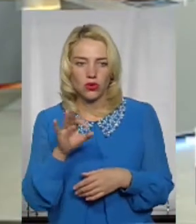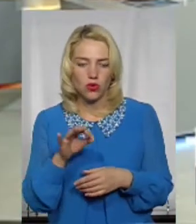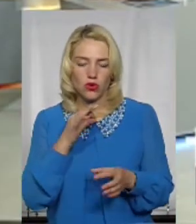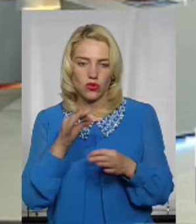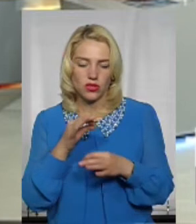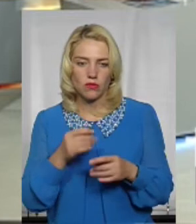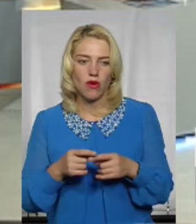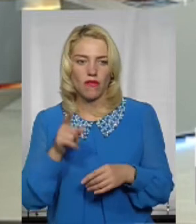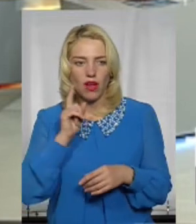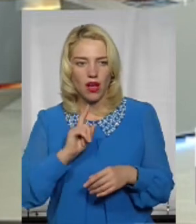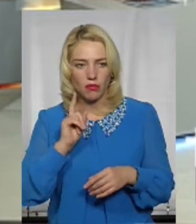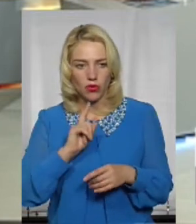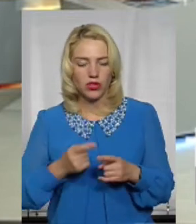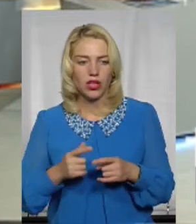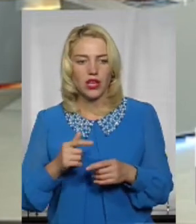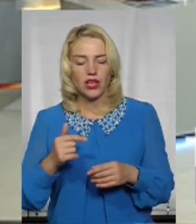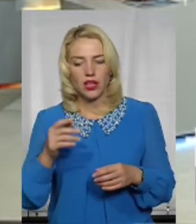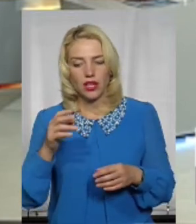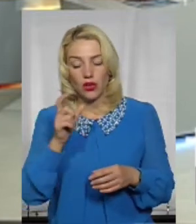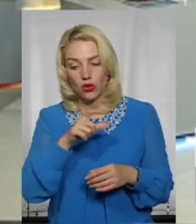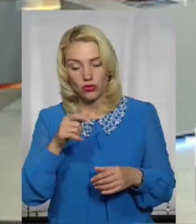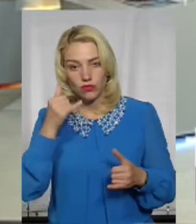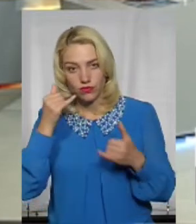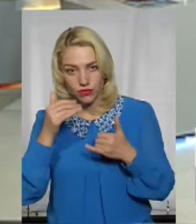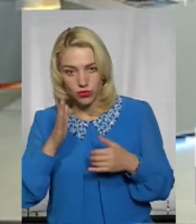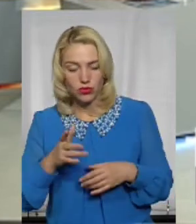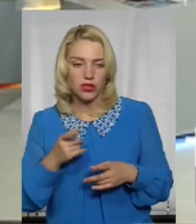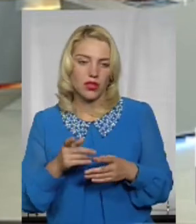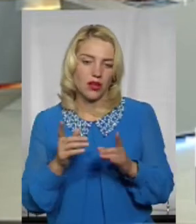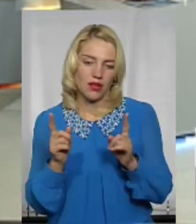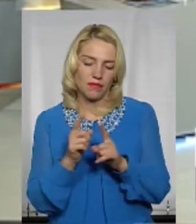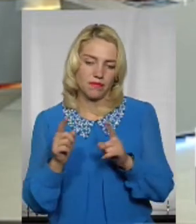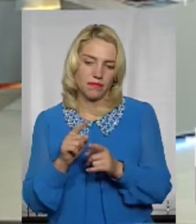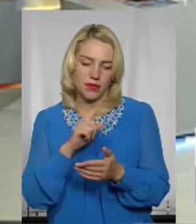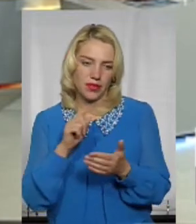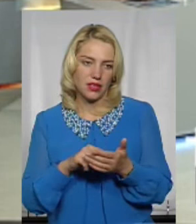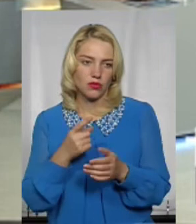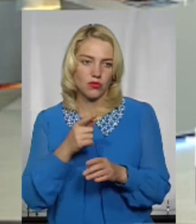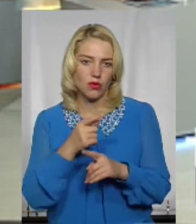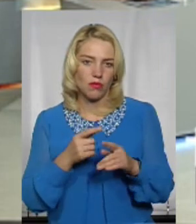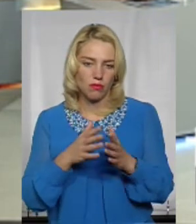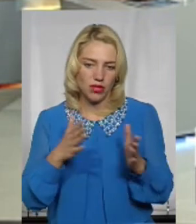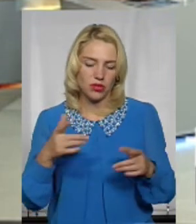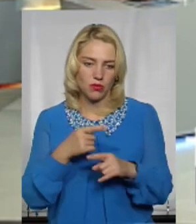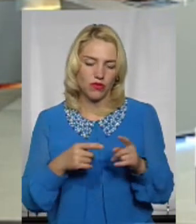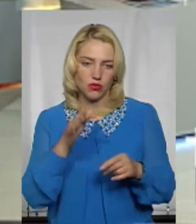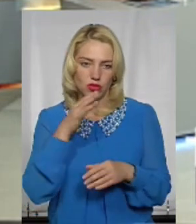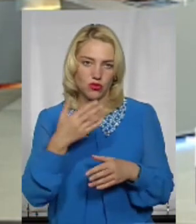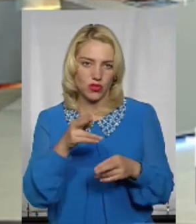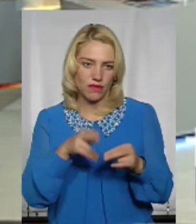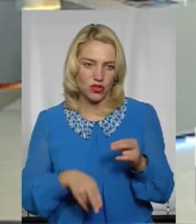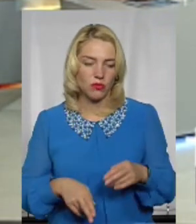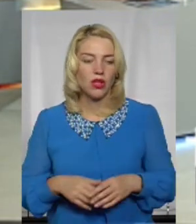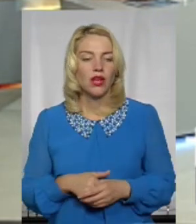прошу, шановні експерти, доки глядачі збираються з думками, дуже лаконічні питання, бо у нас вже більше половини часу вичерпано. Ну, я